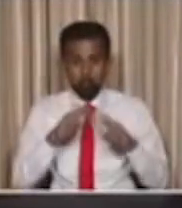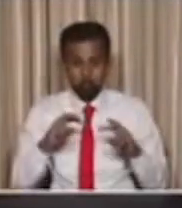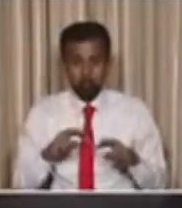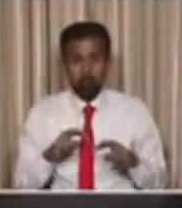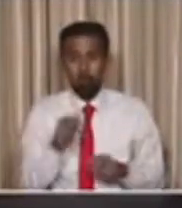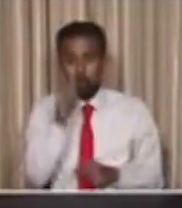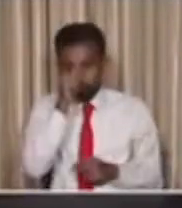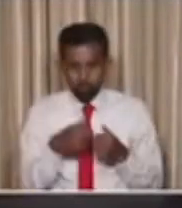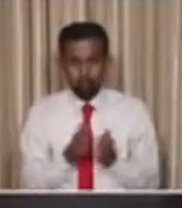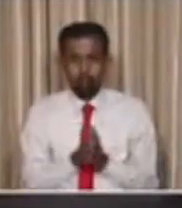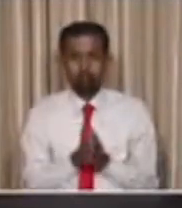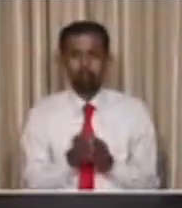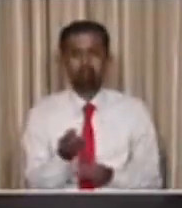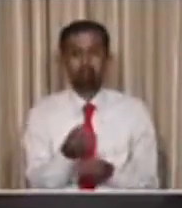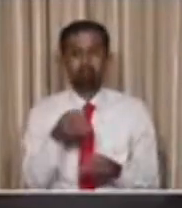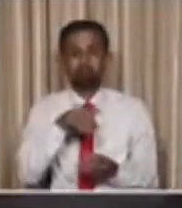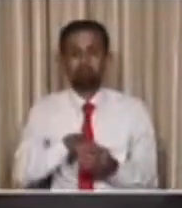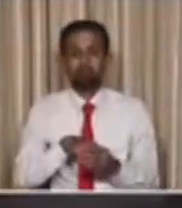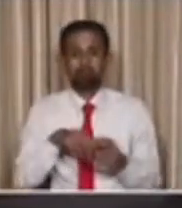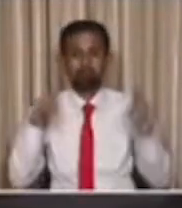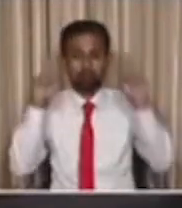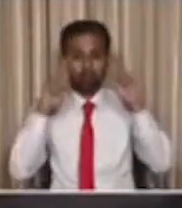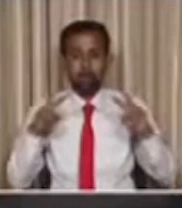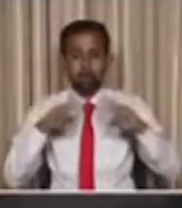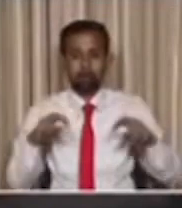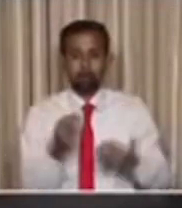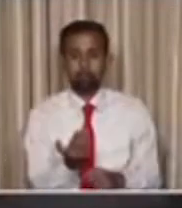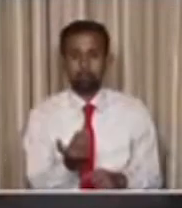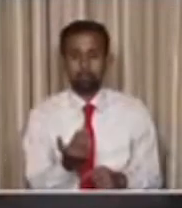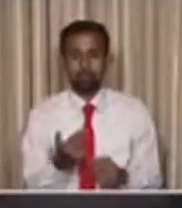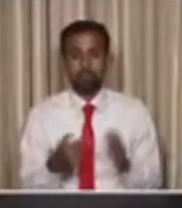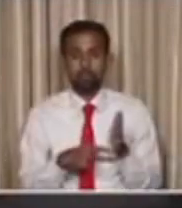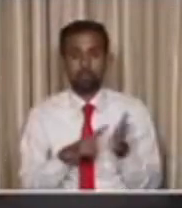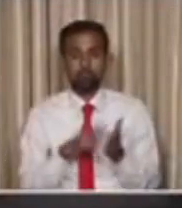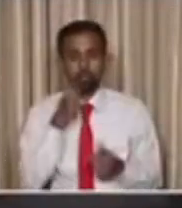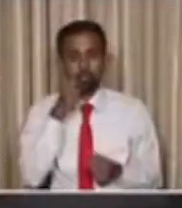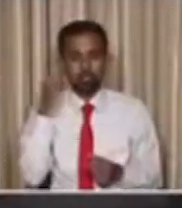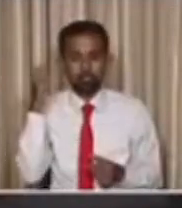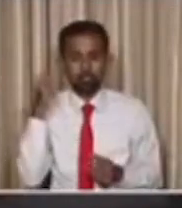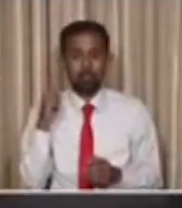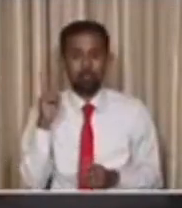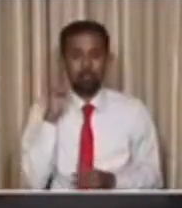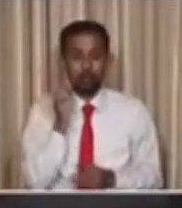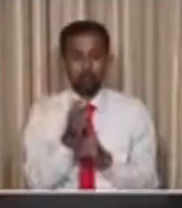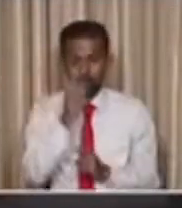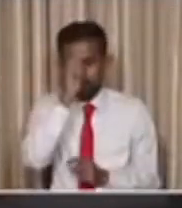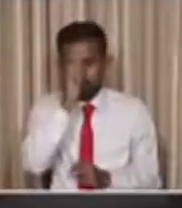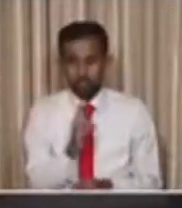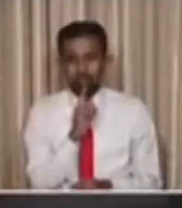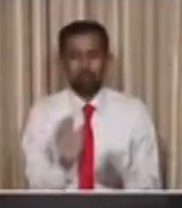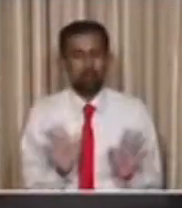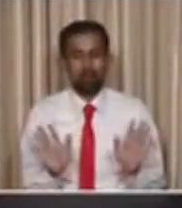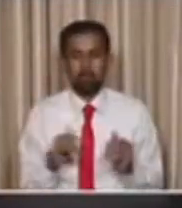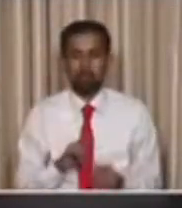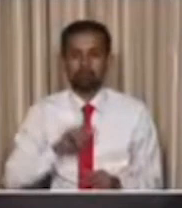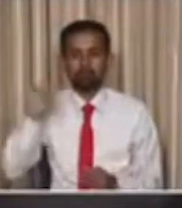කරන්නේ හොරුම වෙන නිසා ජාත්‍යන්තර පරීක්ෂණයක් ඉල්ලනකොට ටීවී ජර්මන් නොලදී රනිල් වික්‍රමසිංහ ජනාධිපතිවරයා කියනවා නෑ අපි